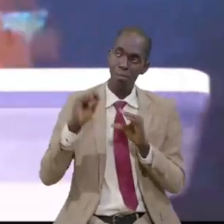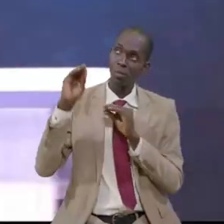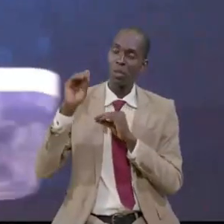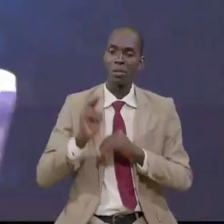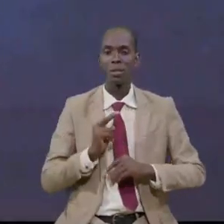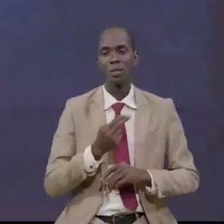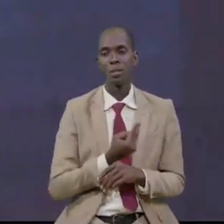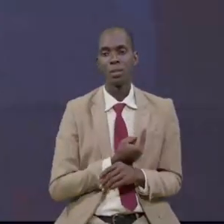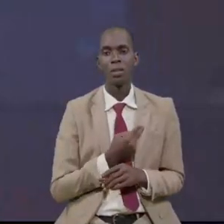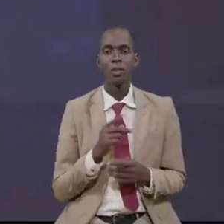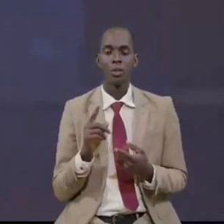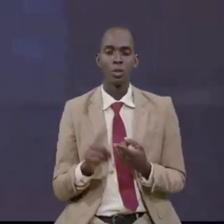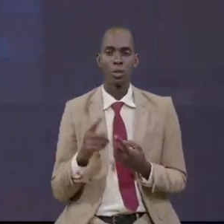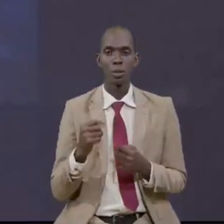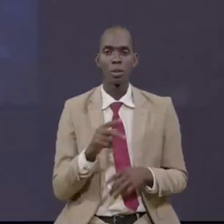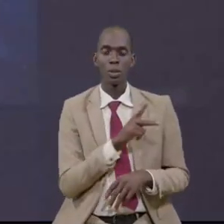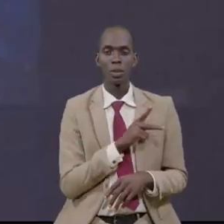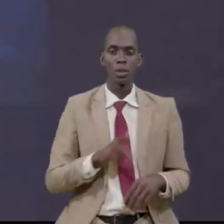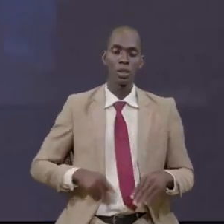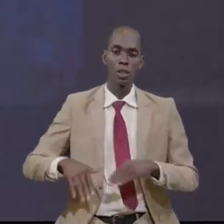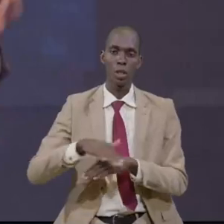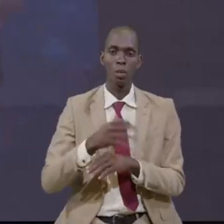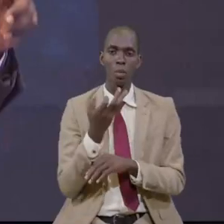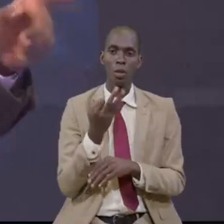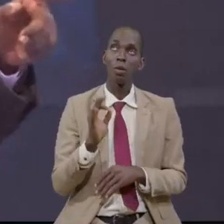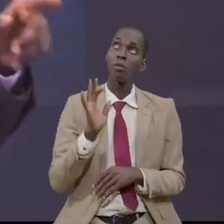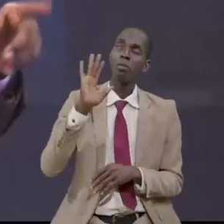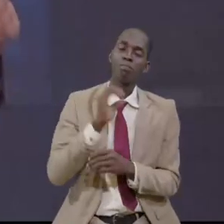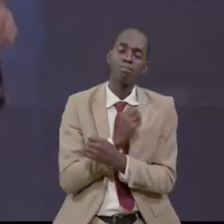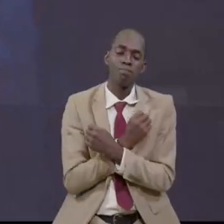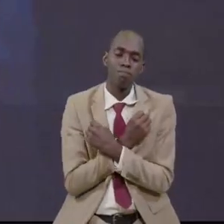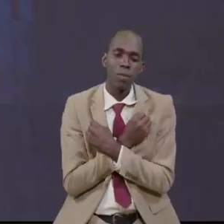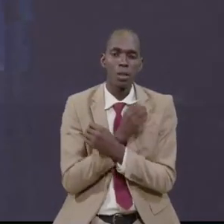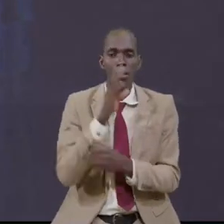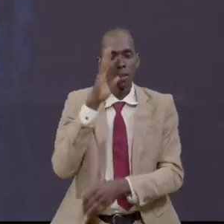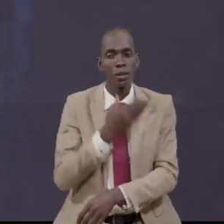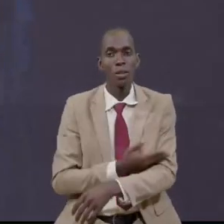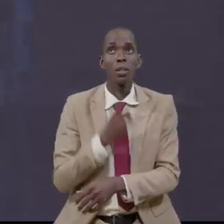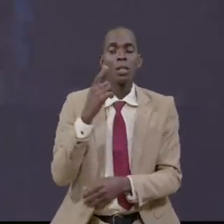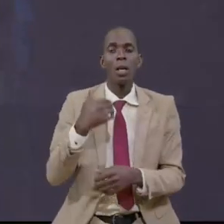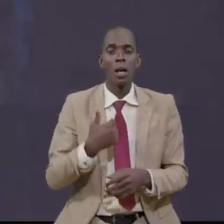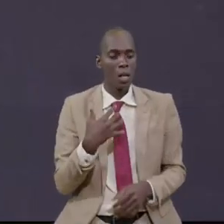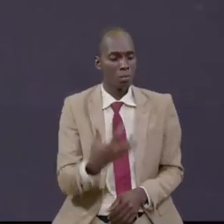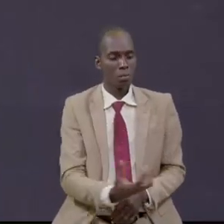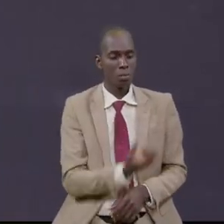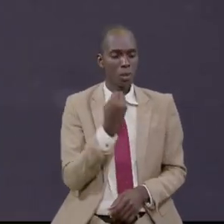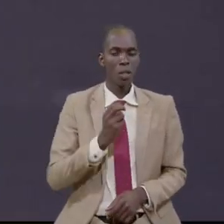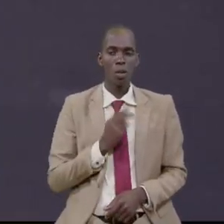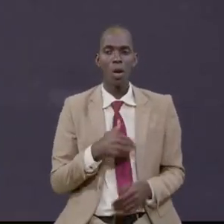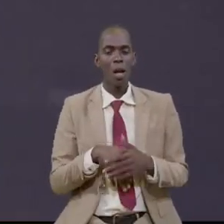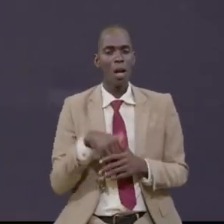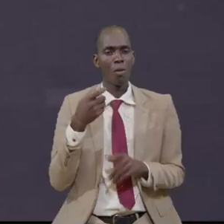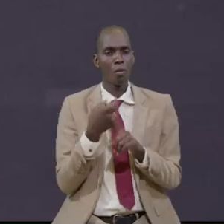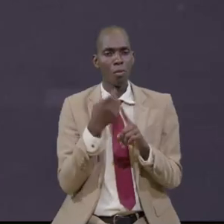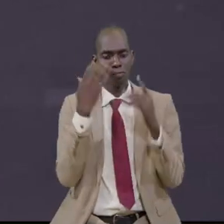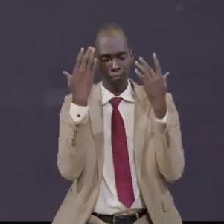a transporté dans le royaume du fils de son amour il nous a transporté hors du royaume des